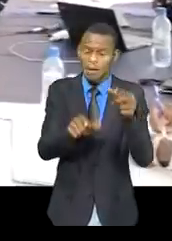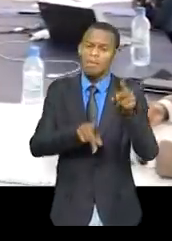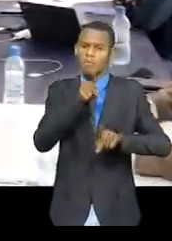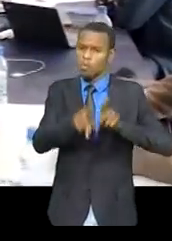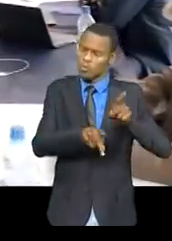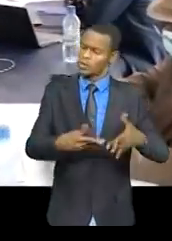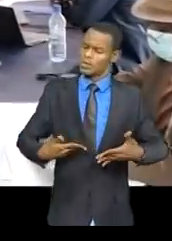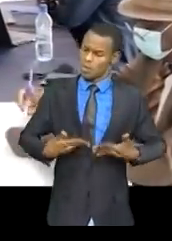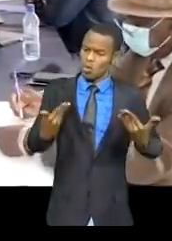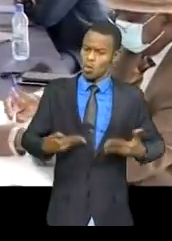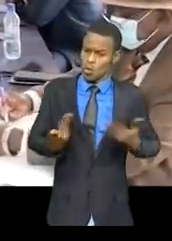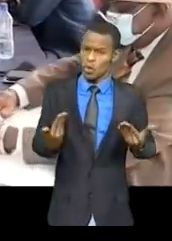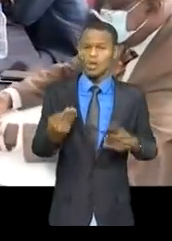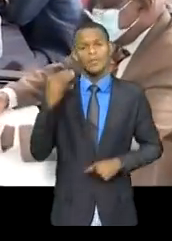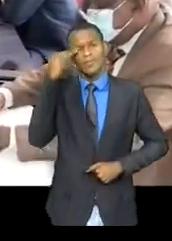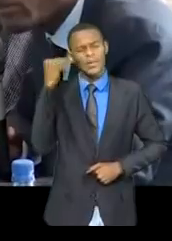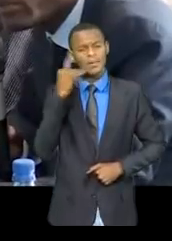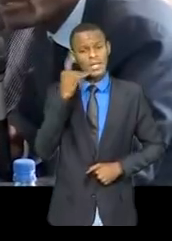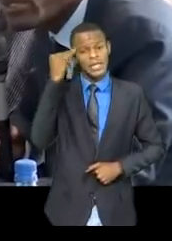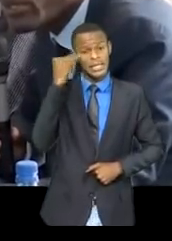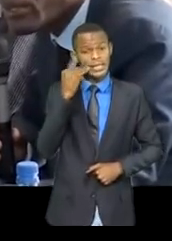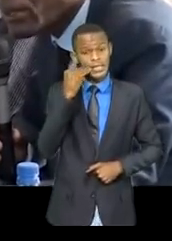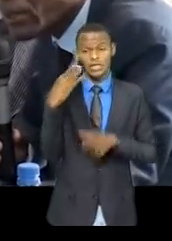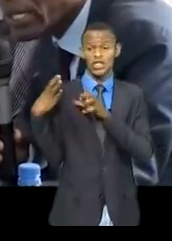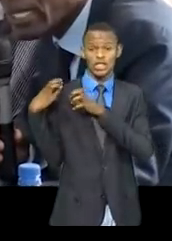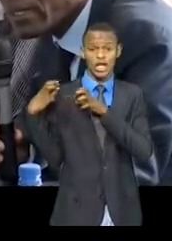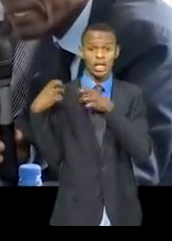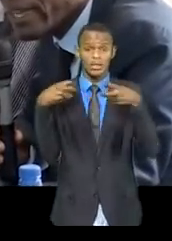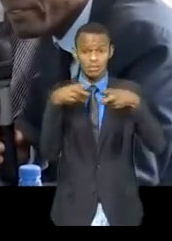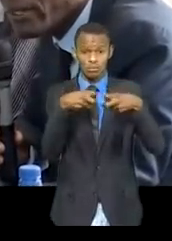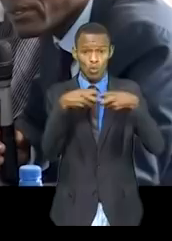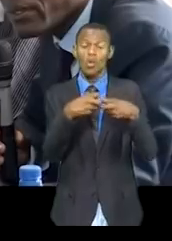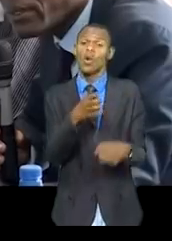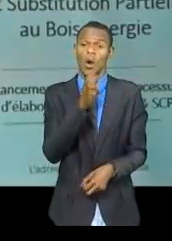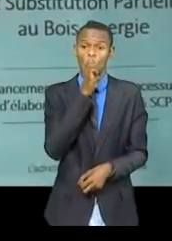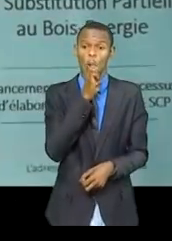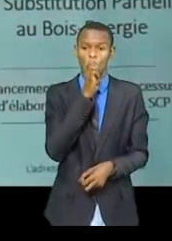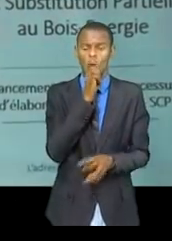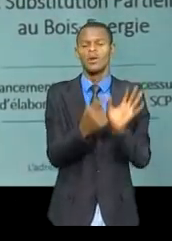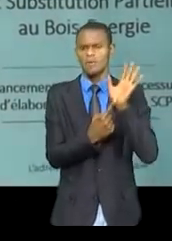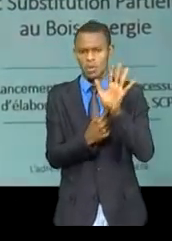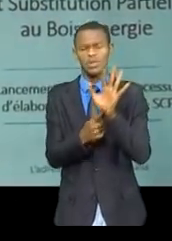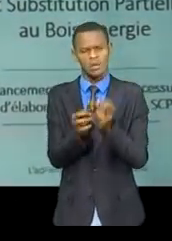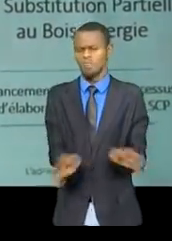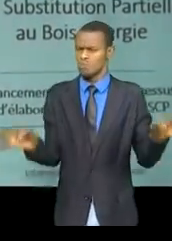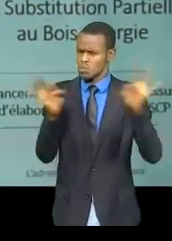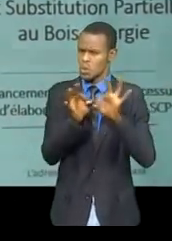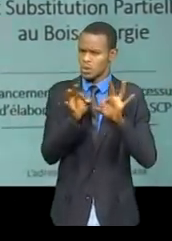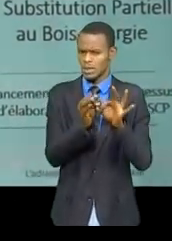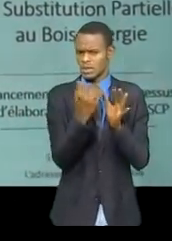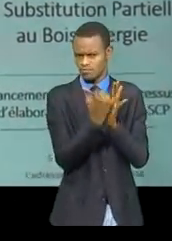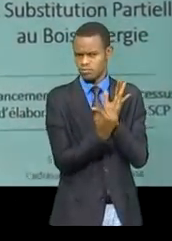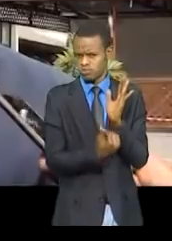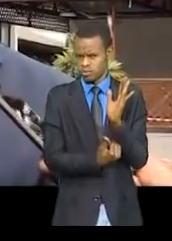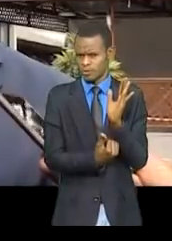du ministère des Ressources hydrauliques et électricité a démontré l'importance de cette politique. Pour nous, c'est quand même un document